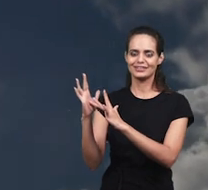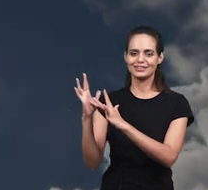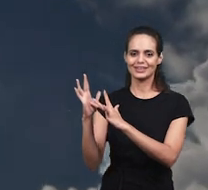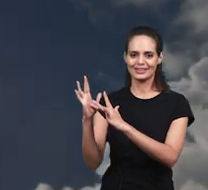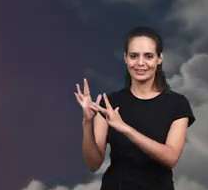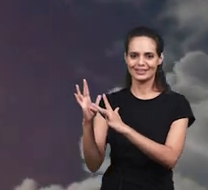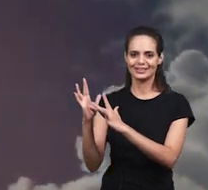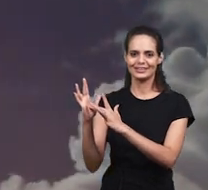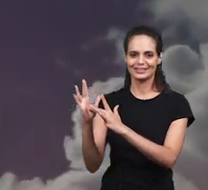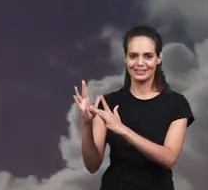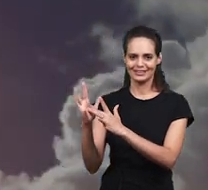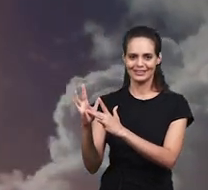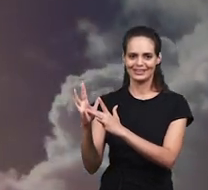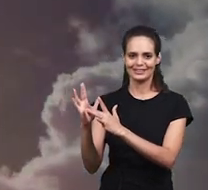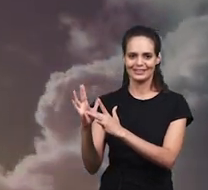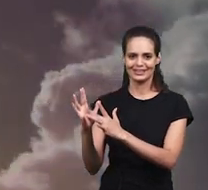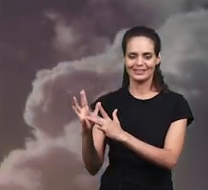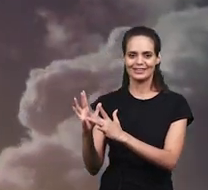Jesus.